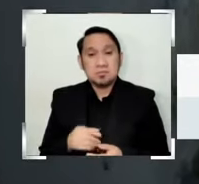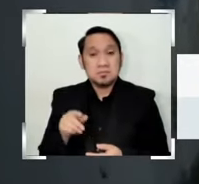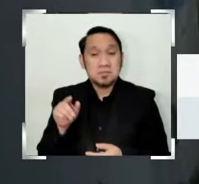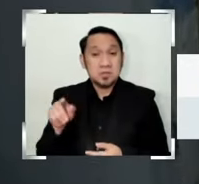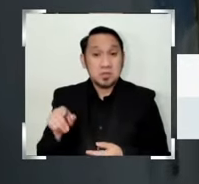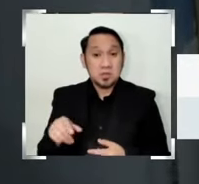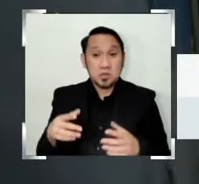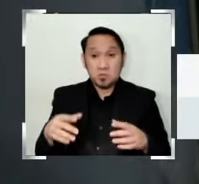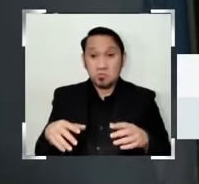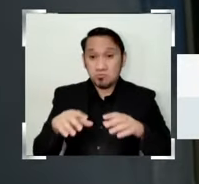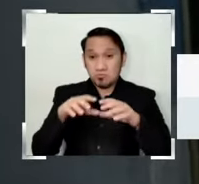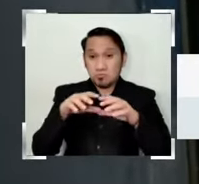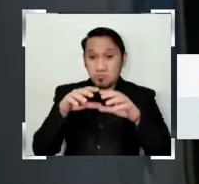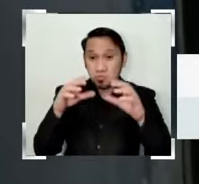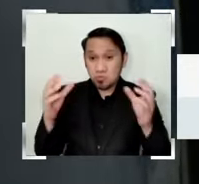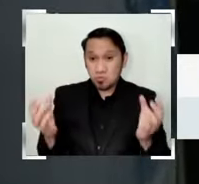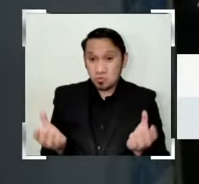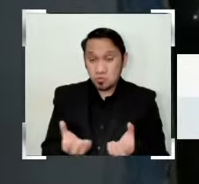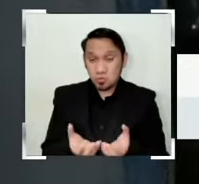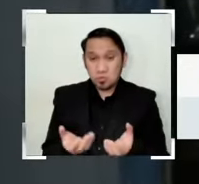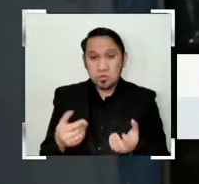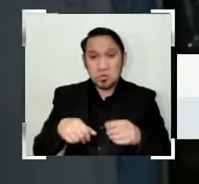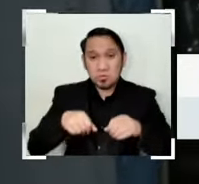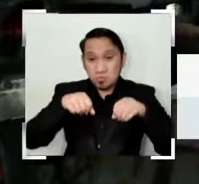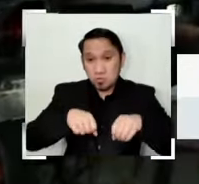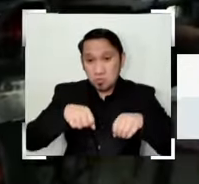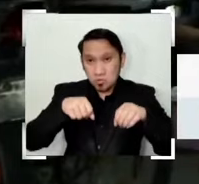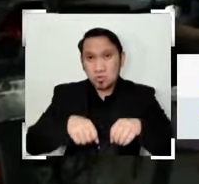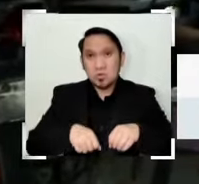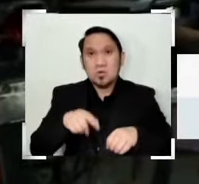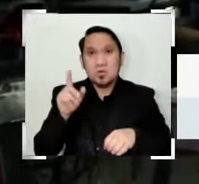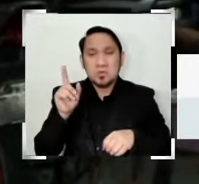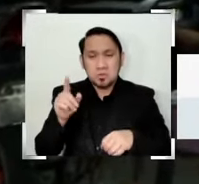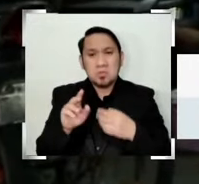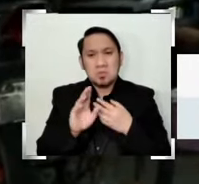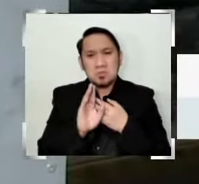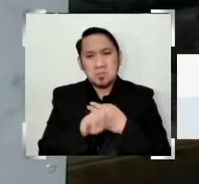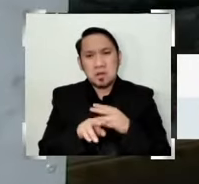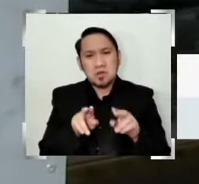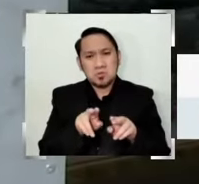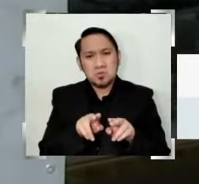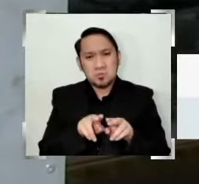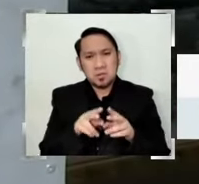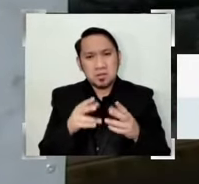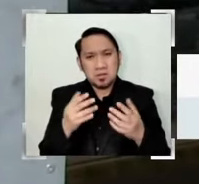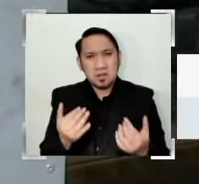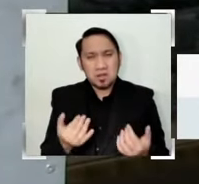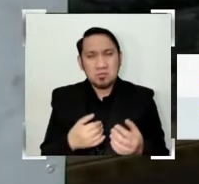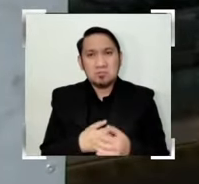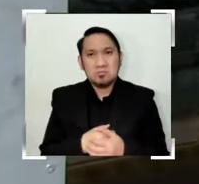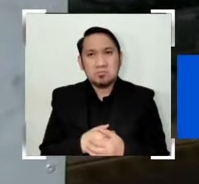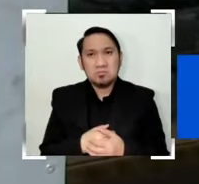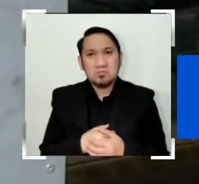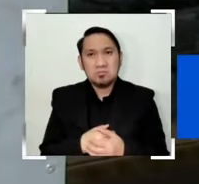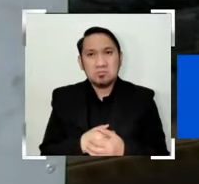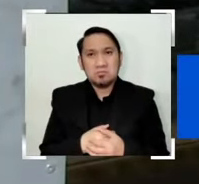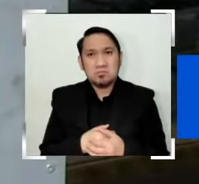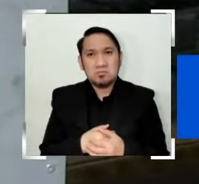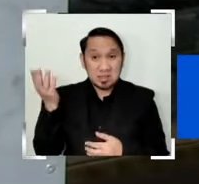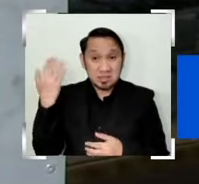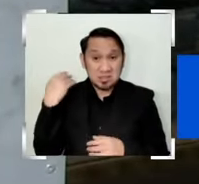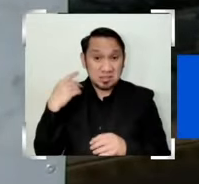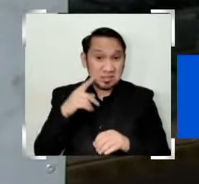ni Mang Mario sa Maynila, balik normal lang ang regular customers na nawala nung pandemic. Nung panahon ng pandemic, mas